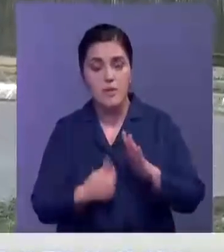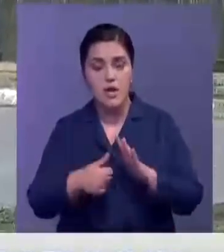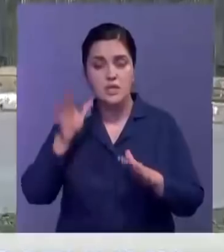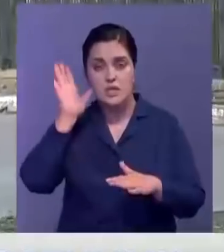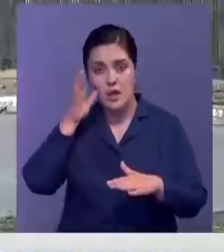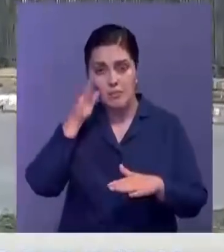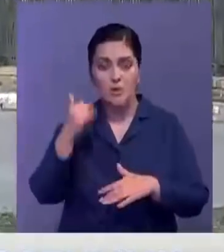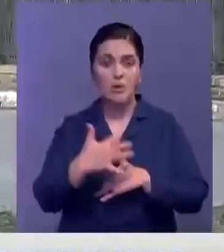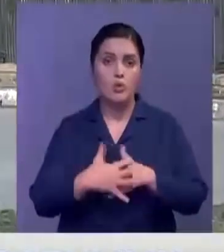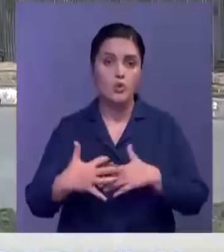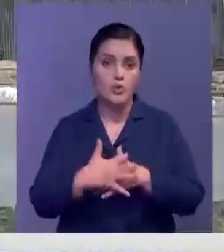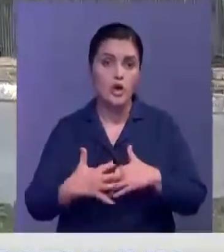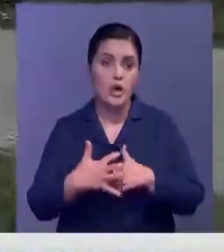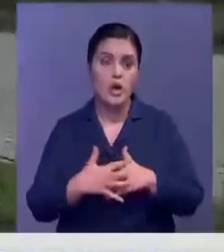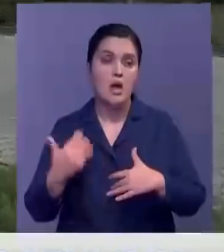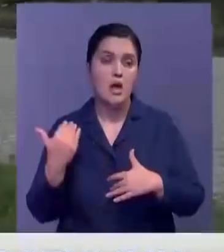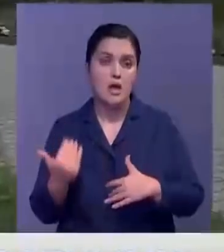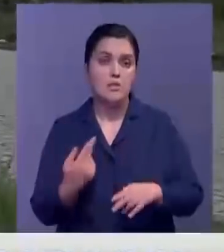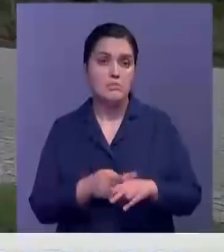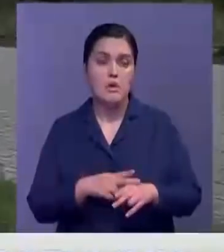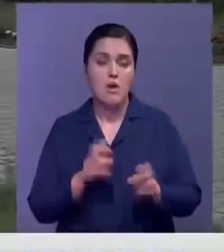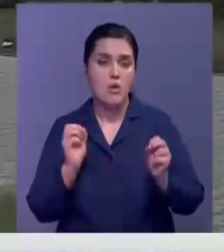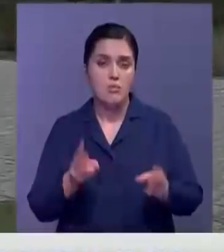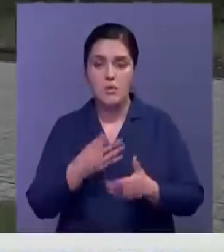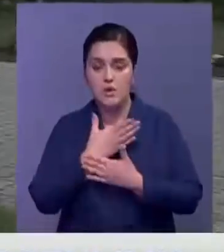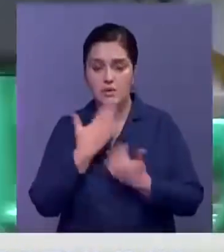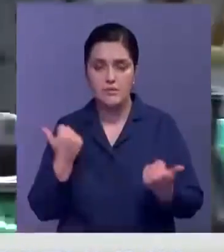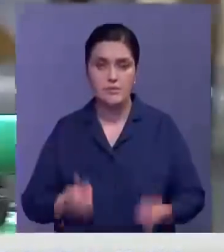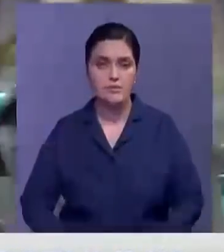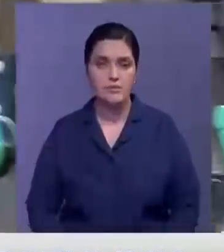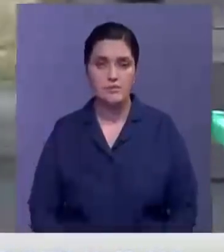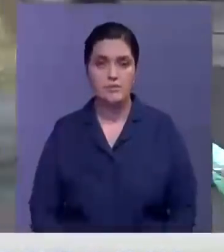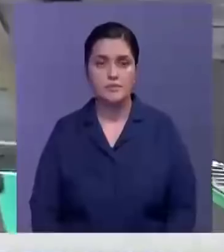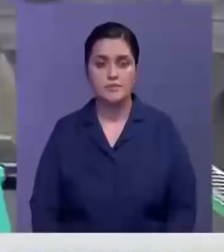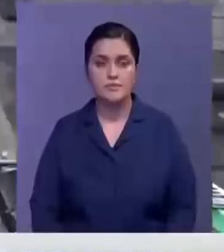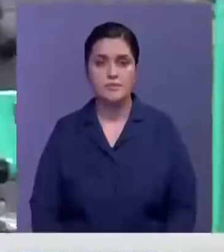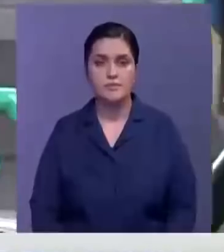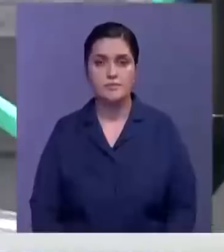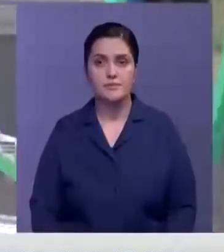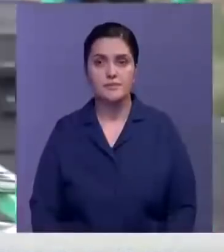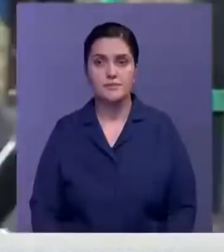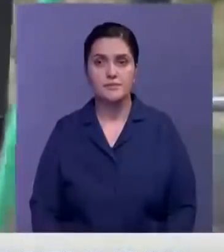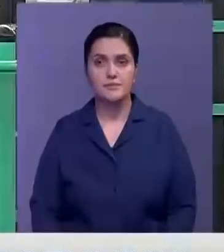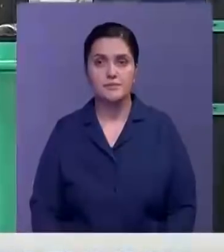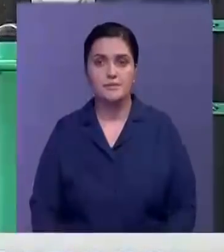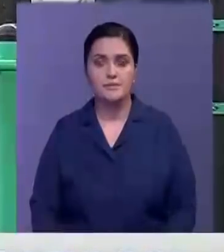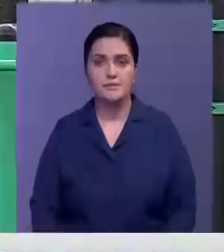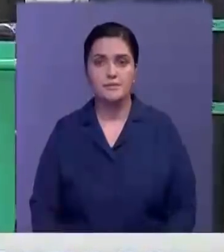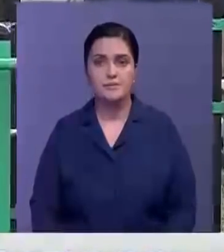не представляют никакой опасности. Роза Затканова, Руслан Газезов, Канат Махмутов, Уральск, Хабар 24.